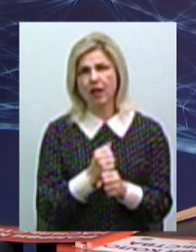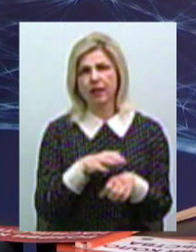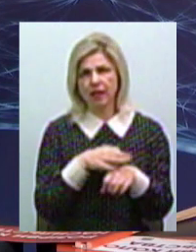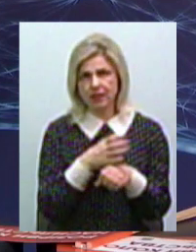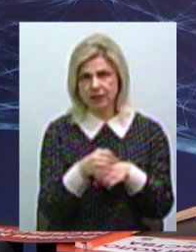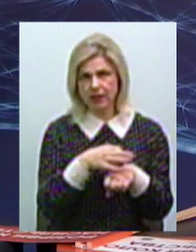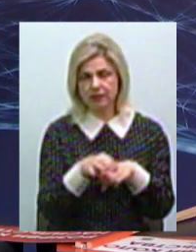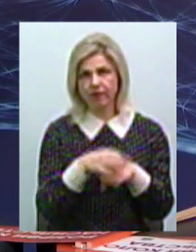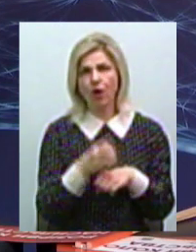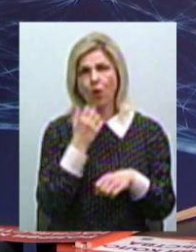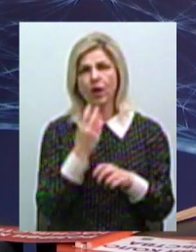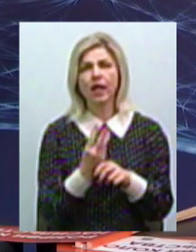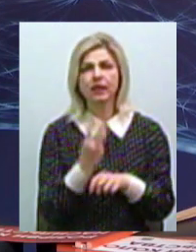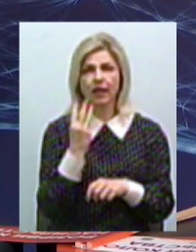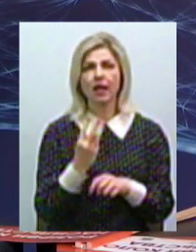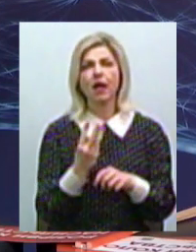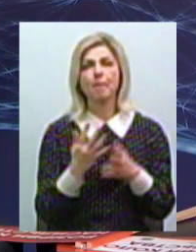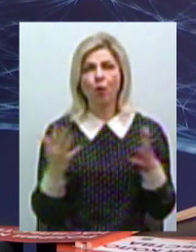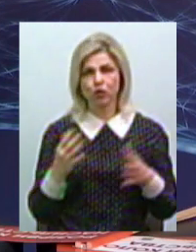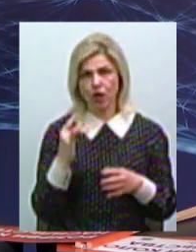коли насильство вчиняється 3 і більше рази.